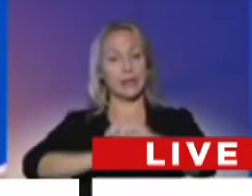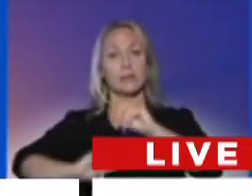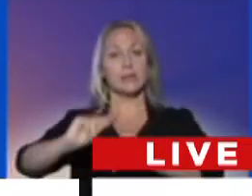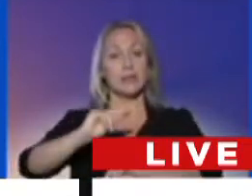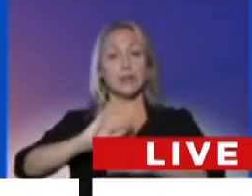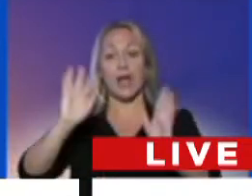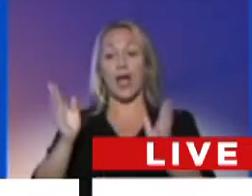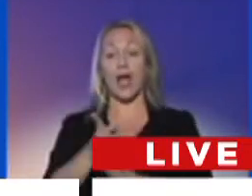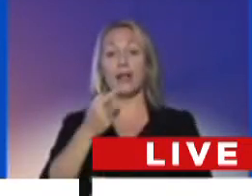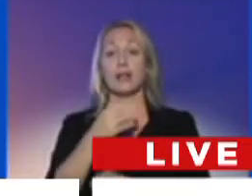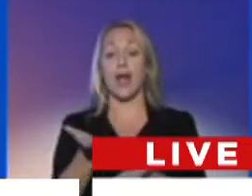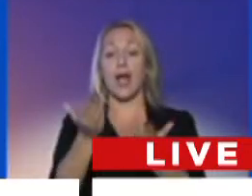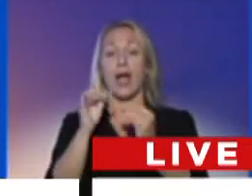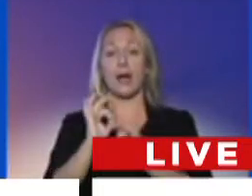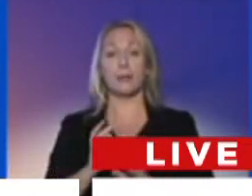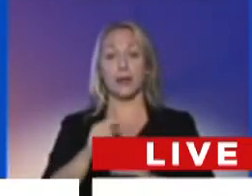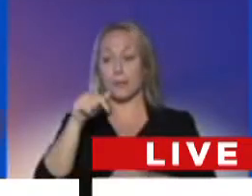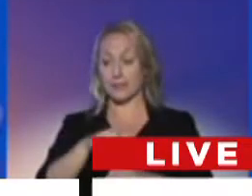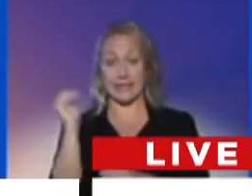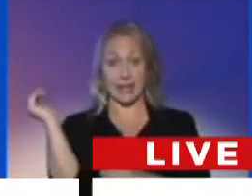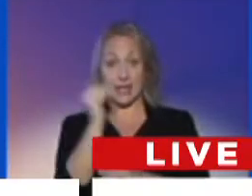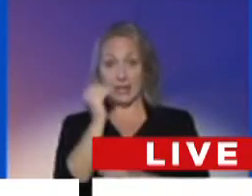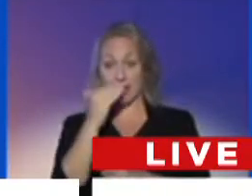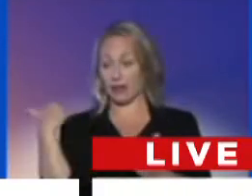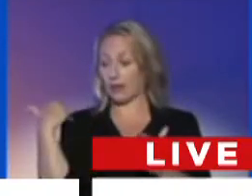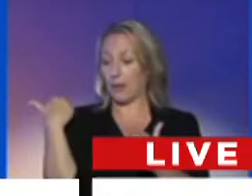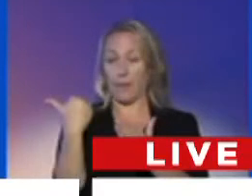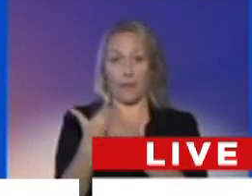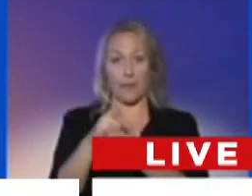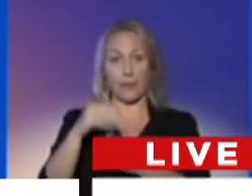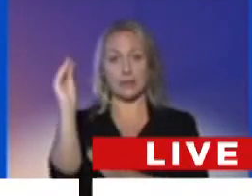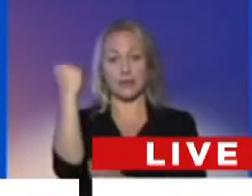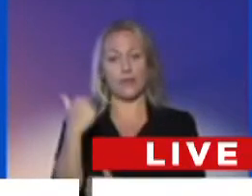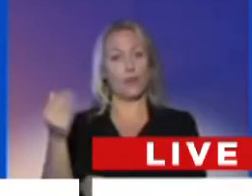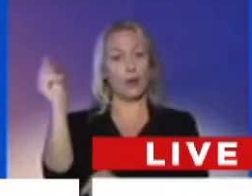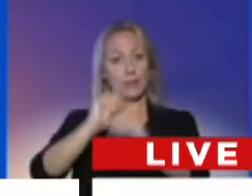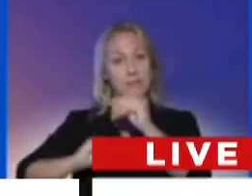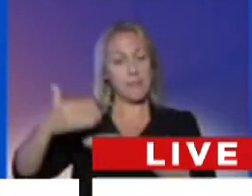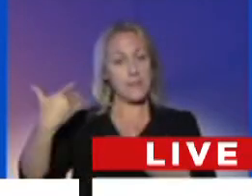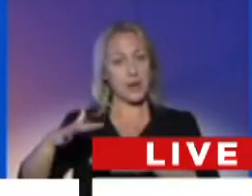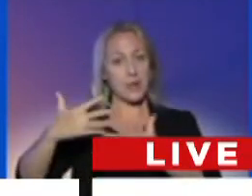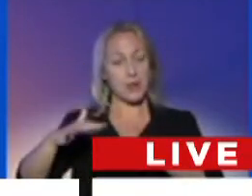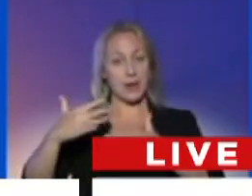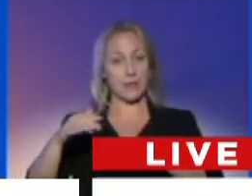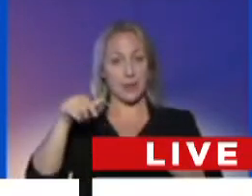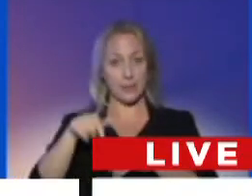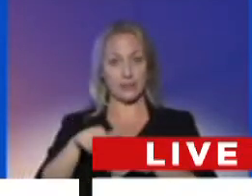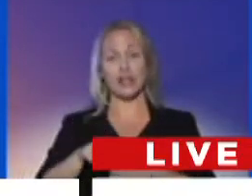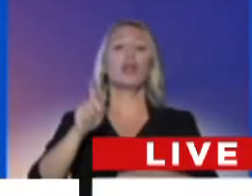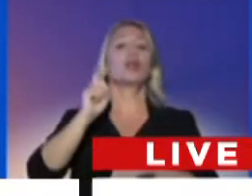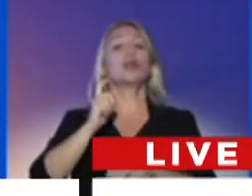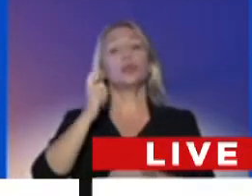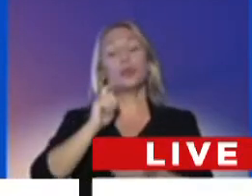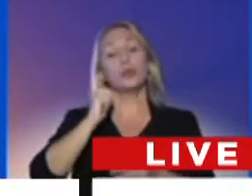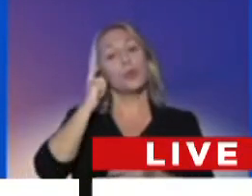να είχαμε κινηθεί με την ταχύτητα με την οποία κινηθήκαμε, αν το κλίμα στην αγορά, στην οικονομία θα ήταν το ίδιο. Πιστεύω λοιπόν ότι η ίδια η ζωή